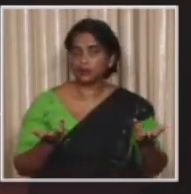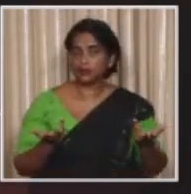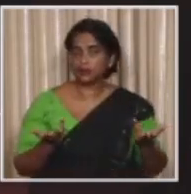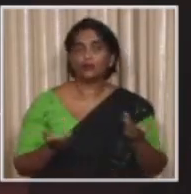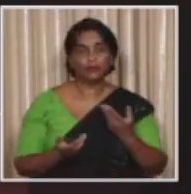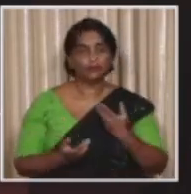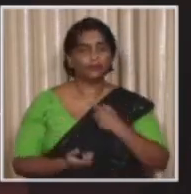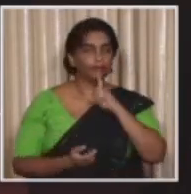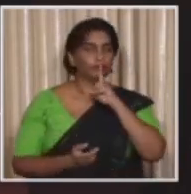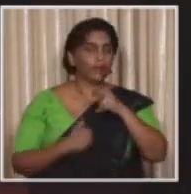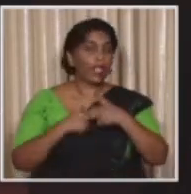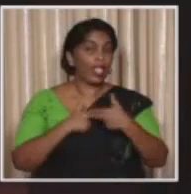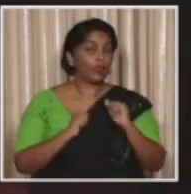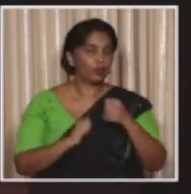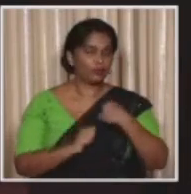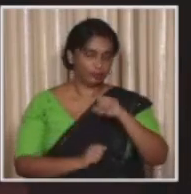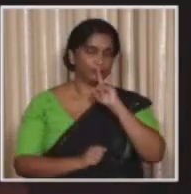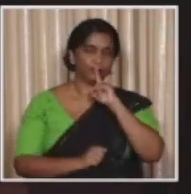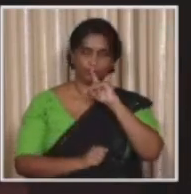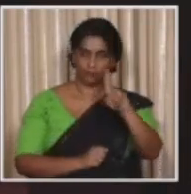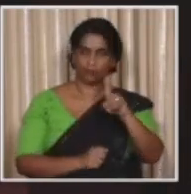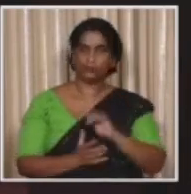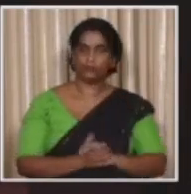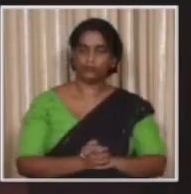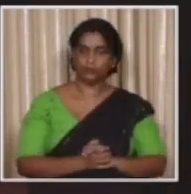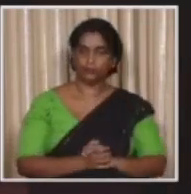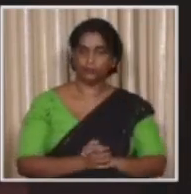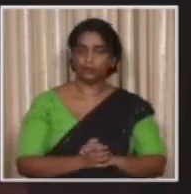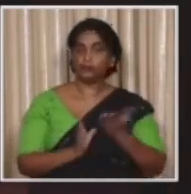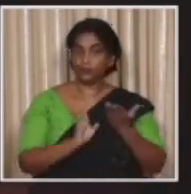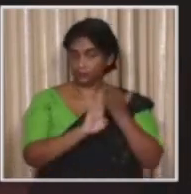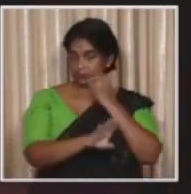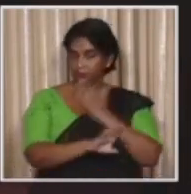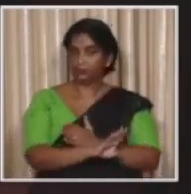මම කියන්නම් හේතුව මොකද්ද කියලා. ඊට පෙර